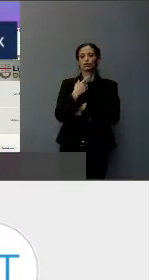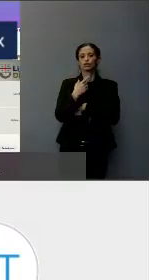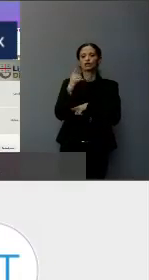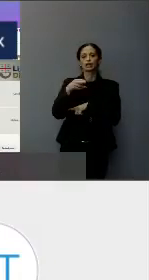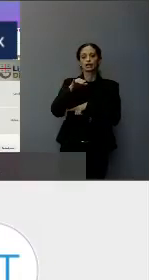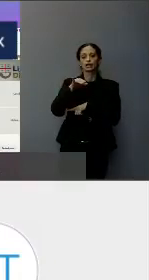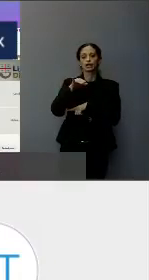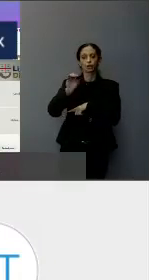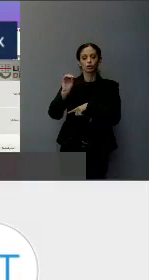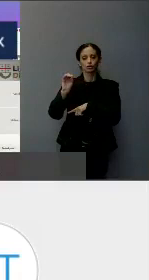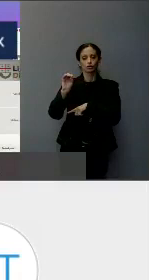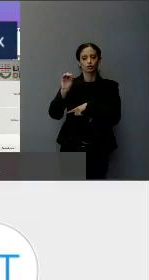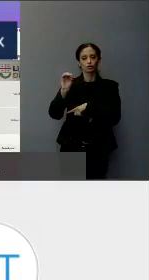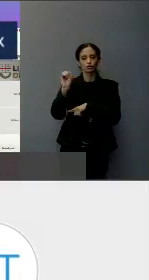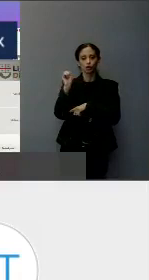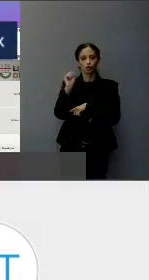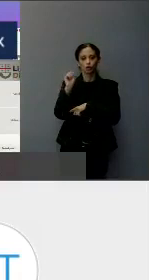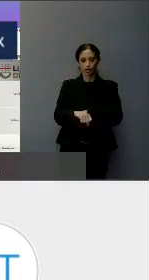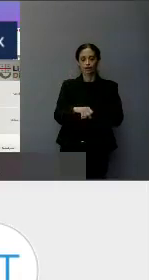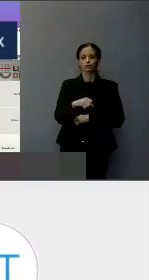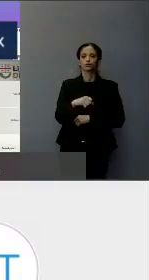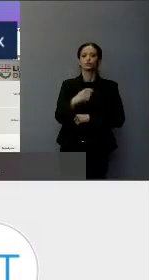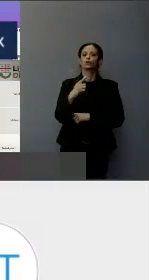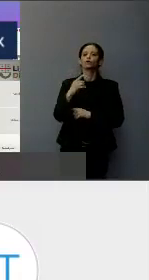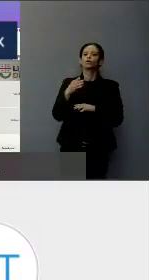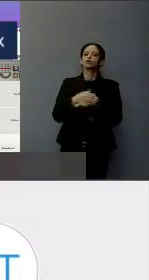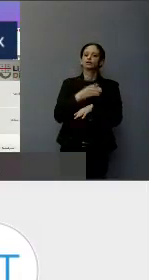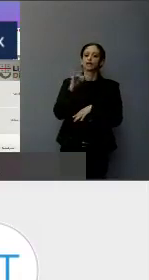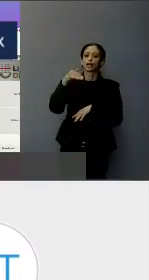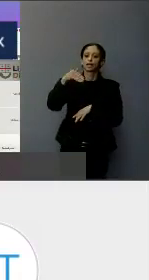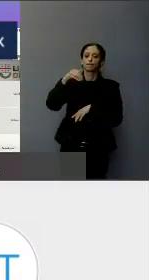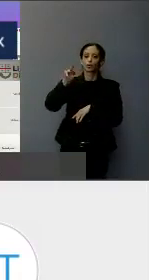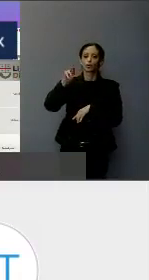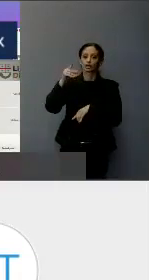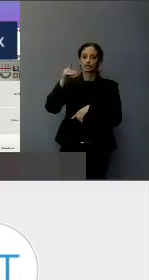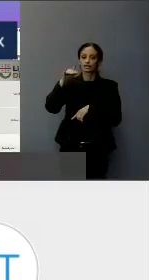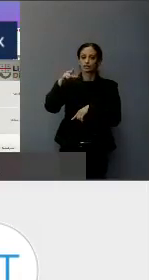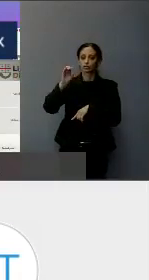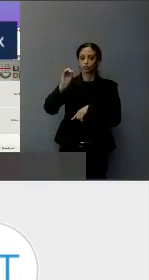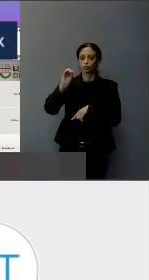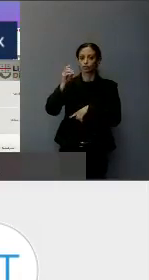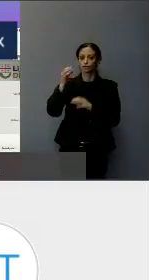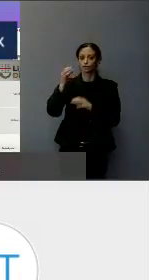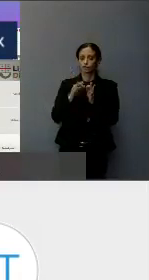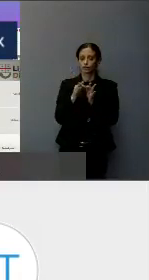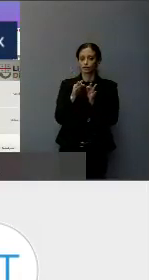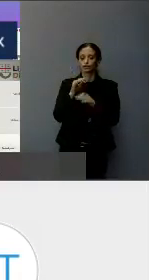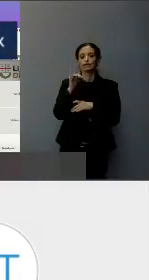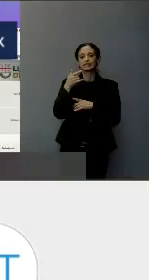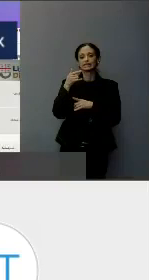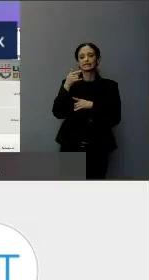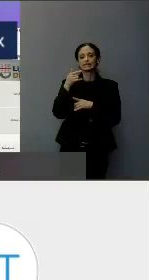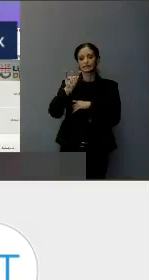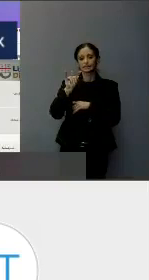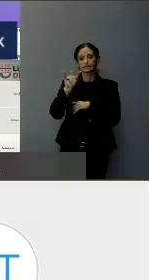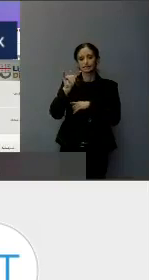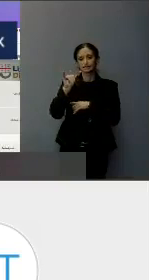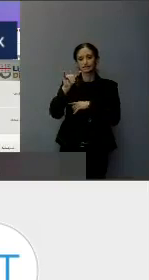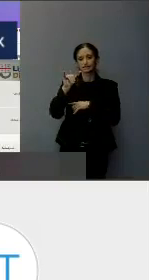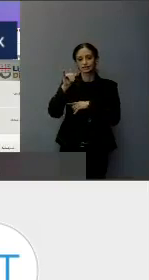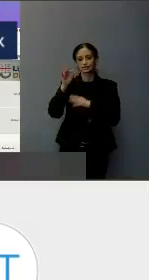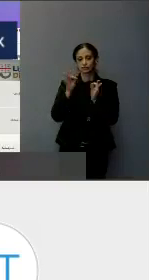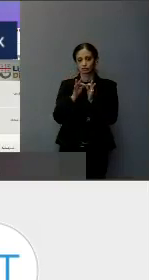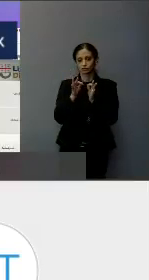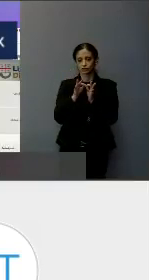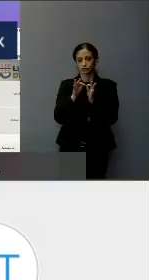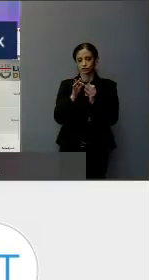grillo comprare o consigliere immordino favorevole consigliera tini favorevole